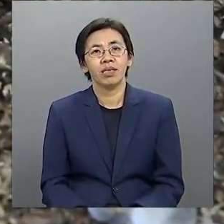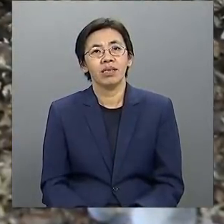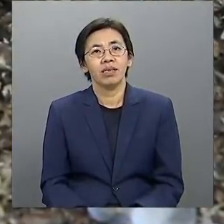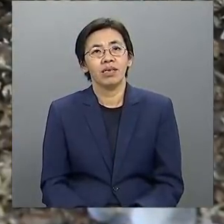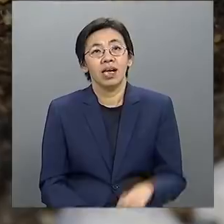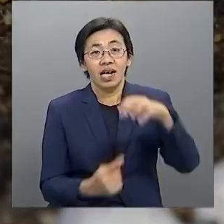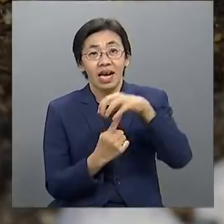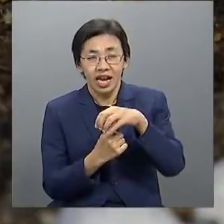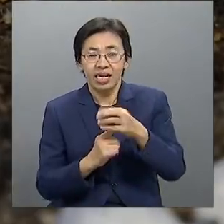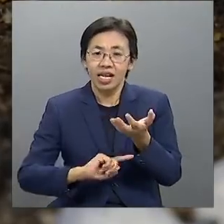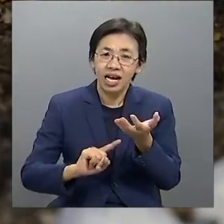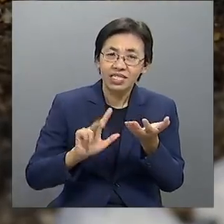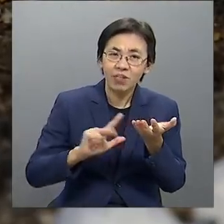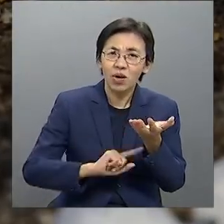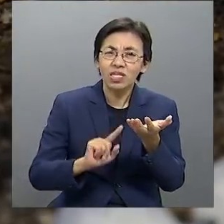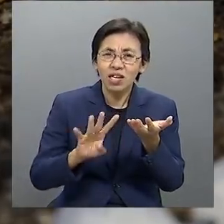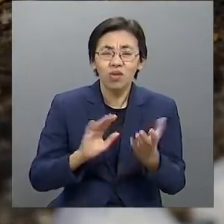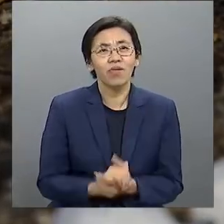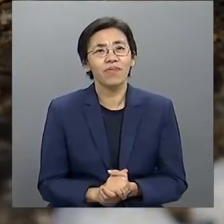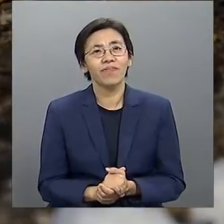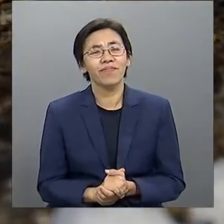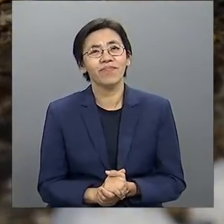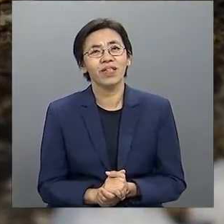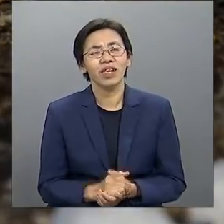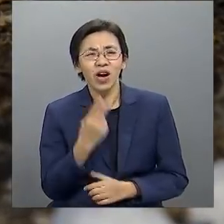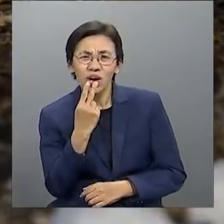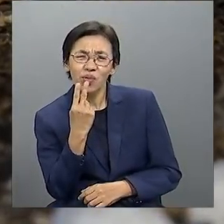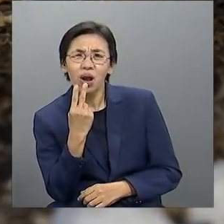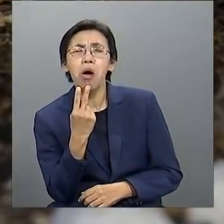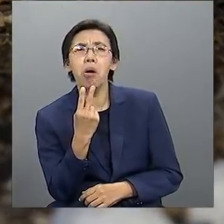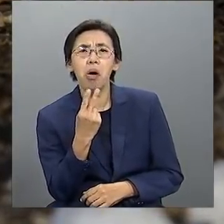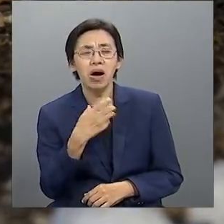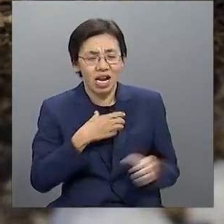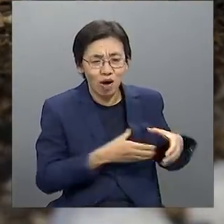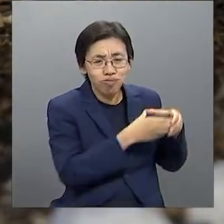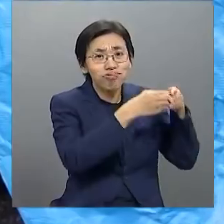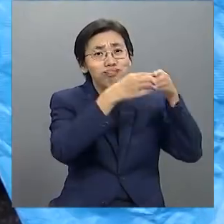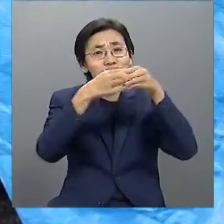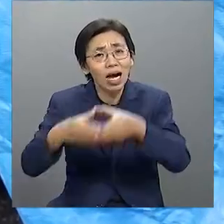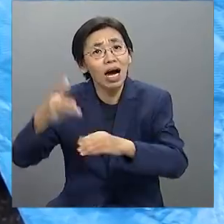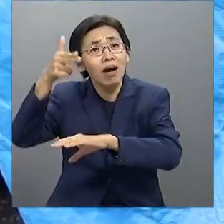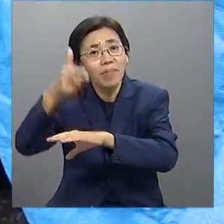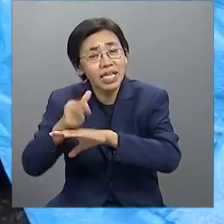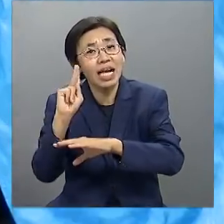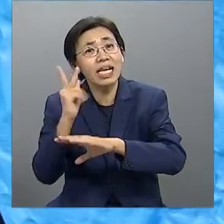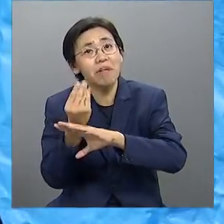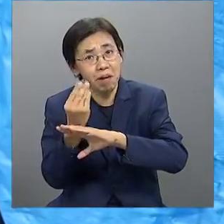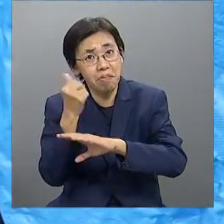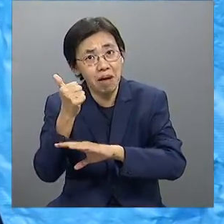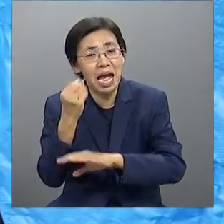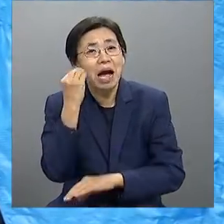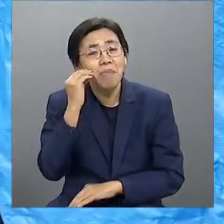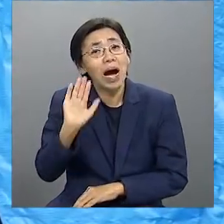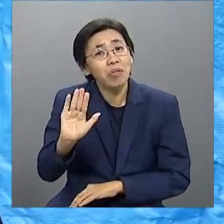มั้ยครับอุดหนุนน้องเขาหน่อย นั่นน่ะสิหรือว่าเราควรจะยกกองแล้วไปสดที่กำแพงเพชรเลยแล้วก็ไปถึงที่บ้านน้องเขาเลยพี่ต๊อบ